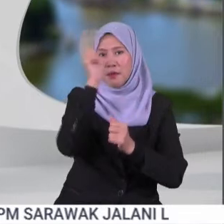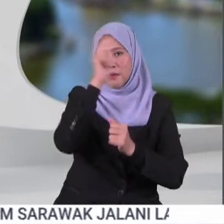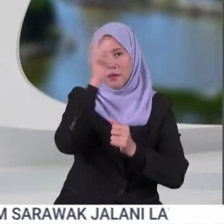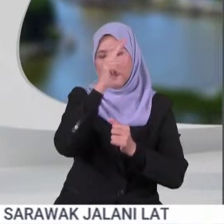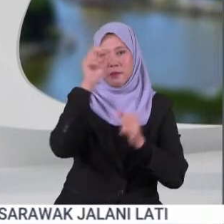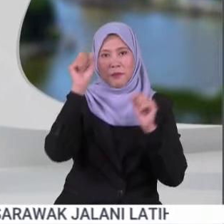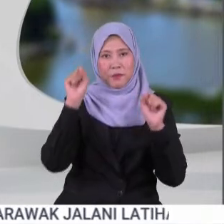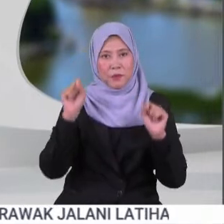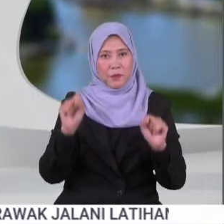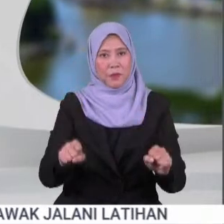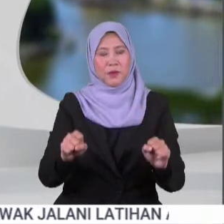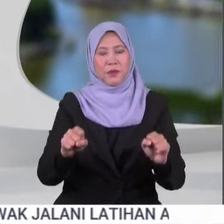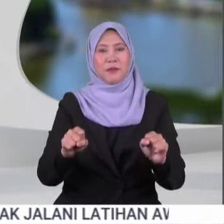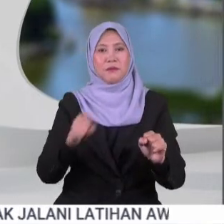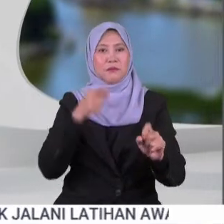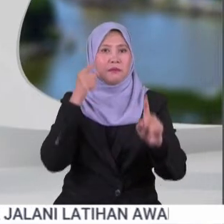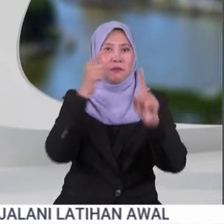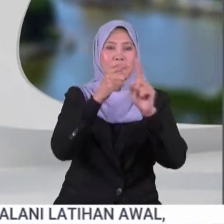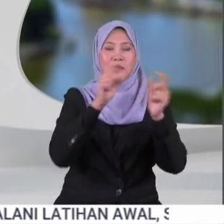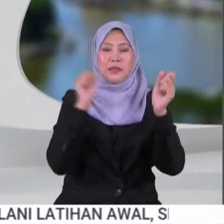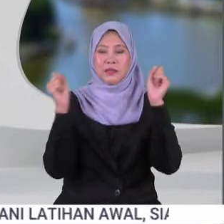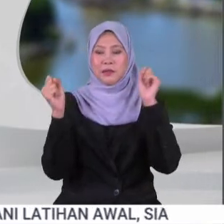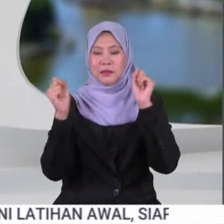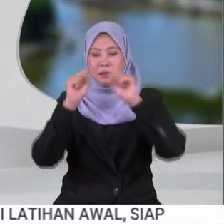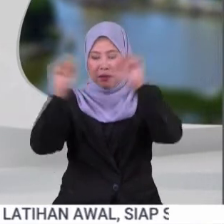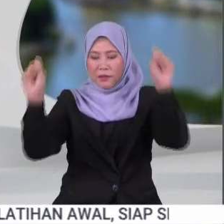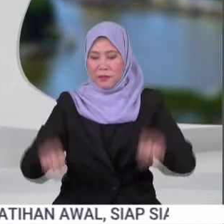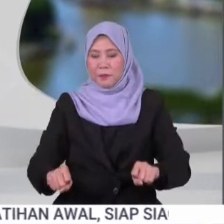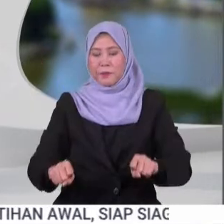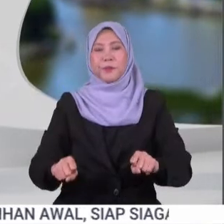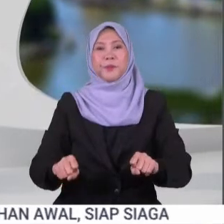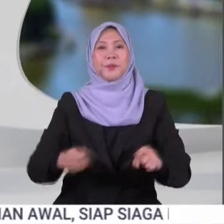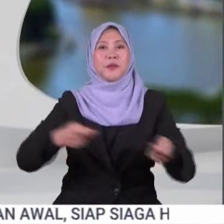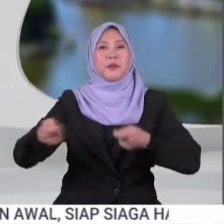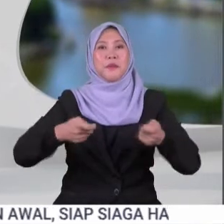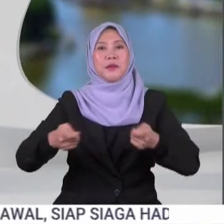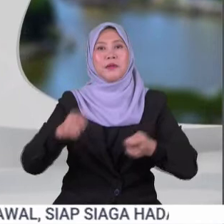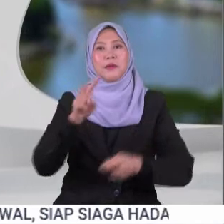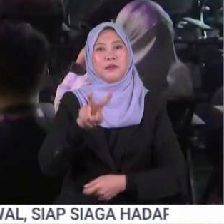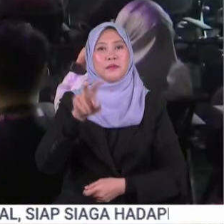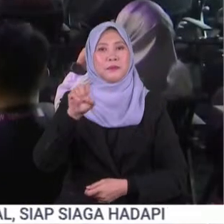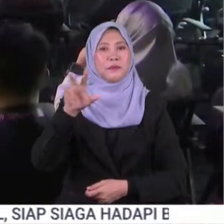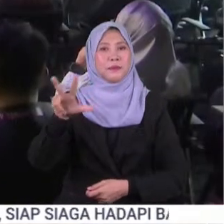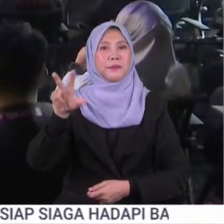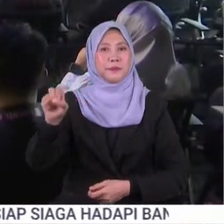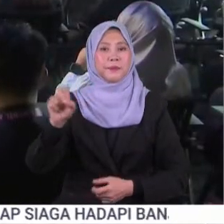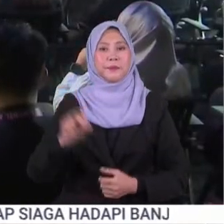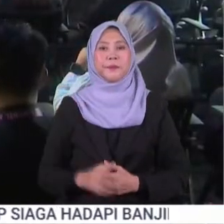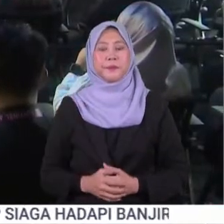arah merevolusikan sistem pentadbiran menjelang 2030.